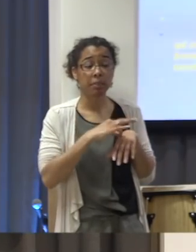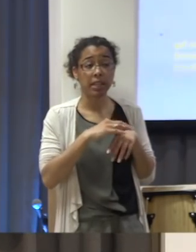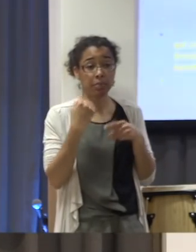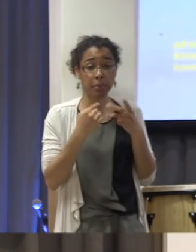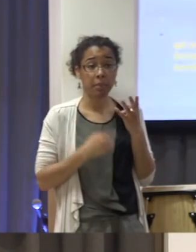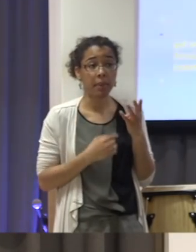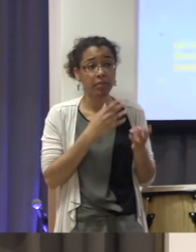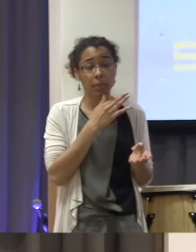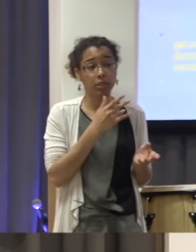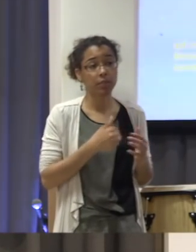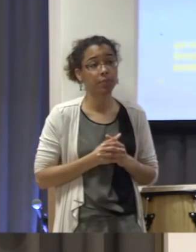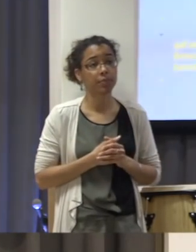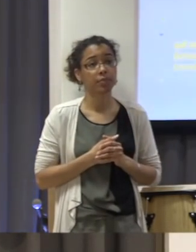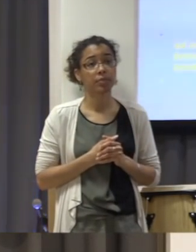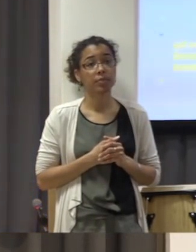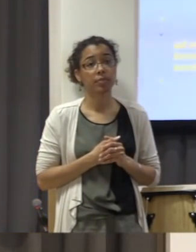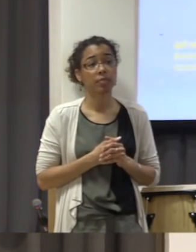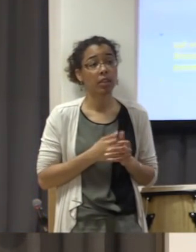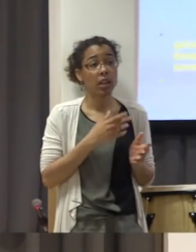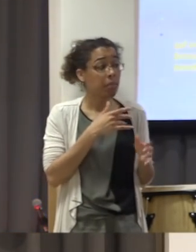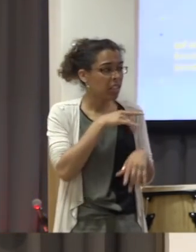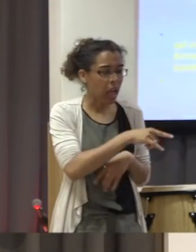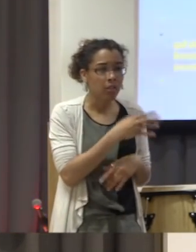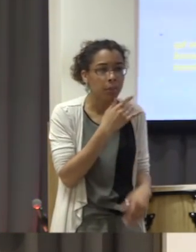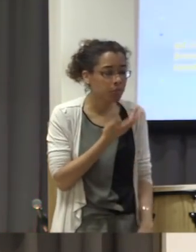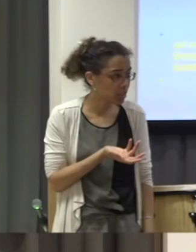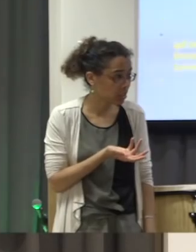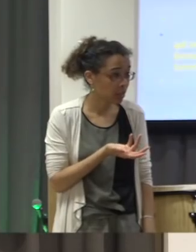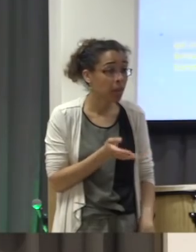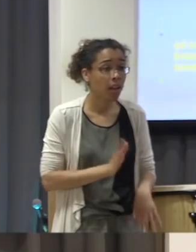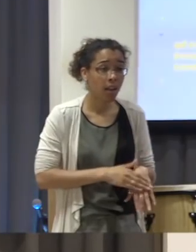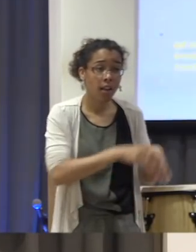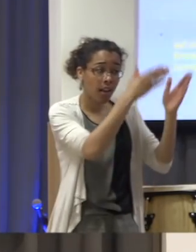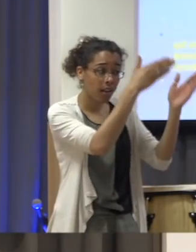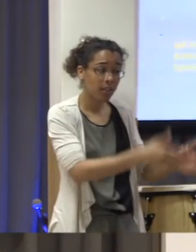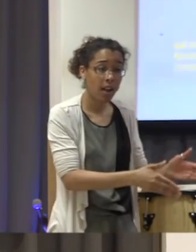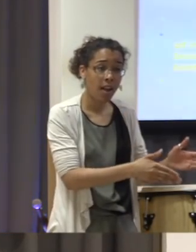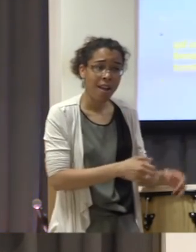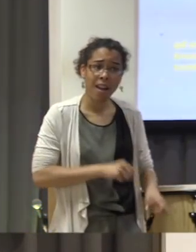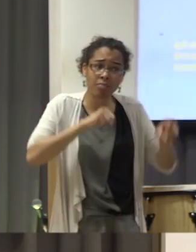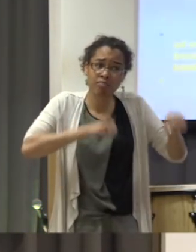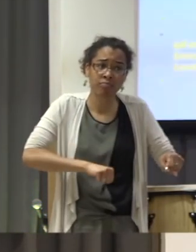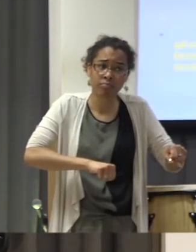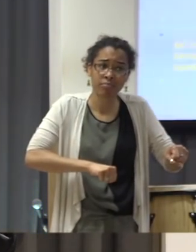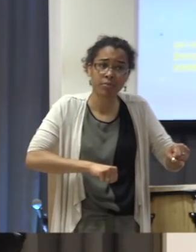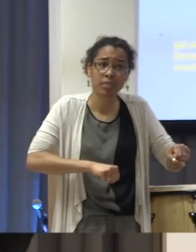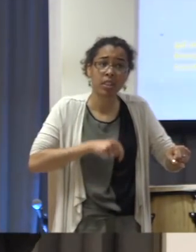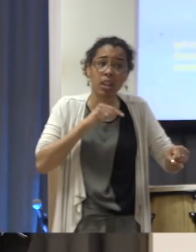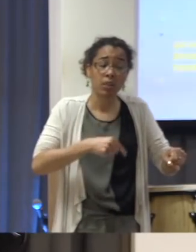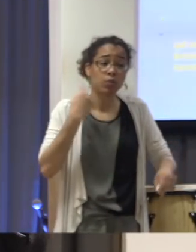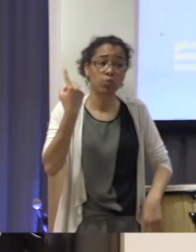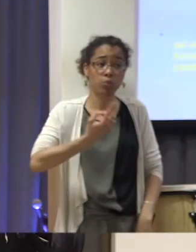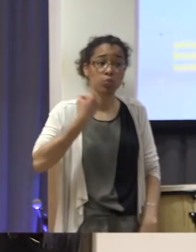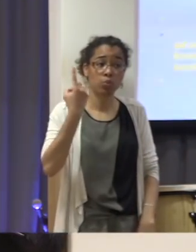ce n'est pas possible. Que ce n'est pas elle, mais elle est là. Elle tient, parce qu'on se dit, il faut